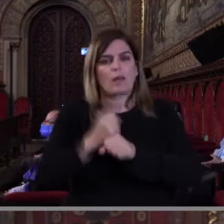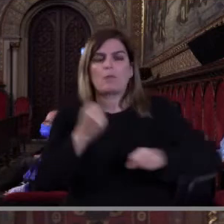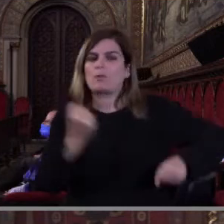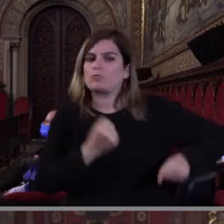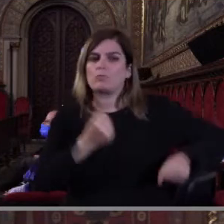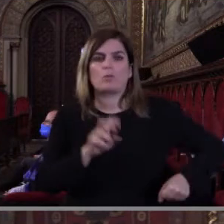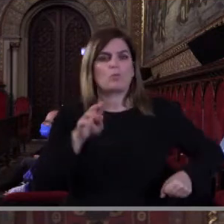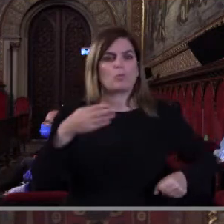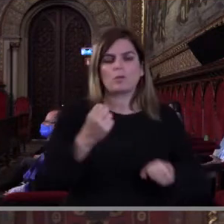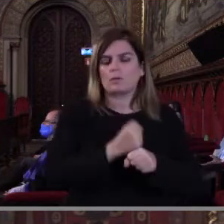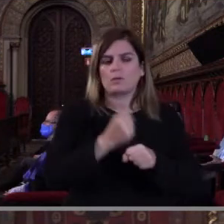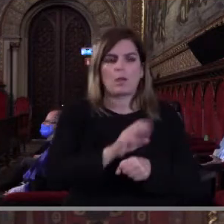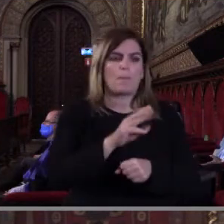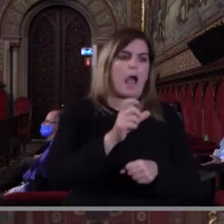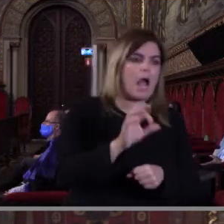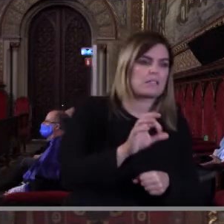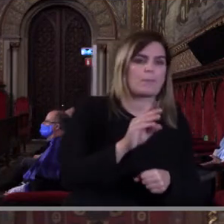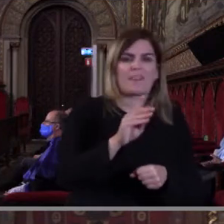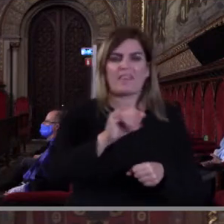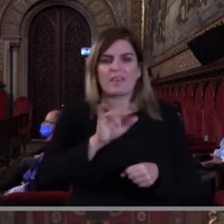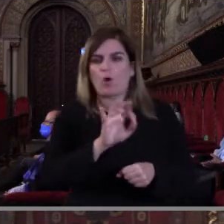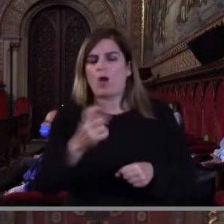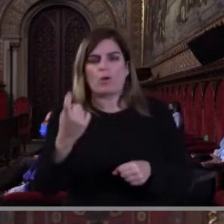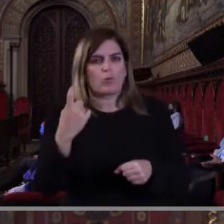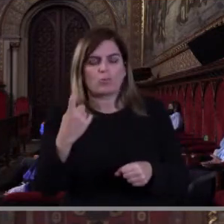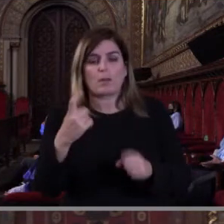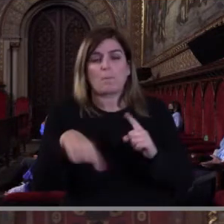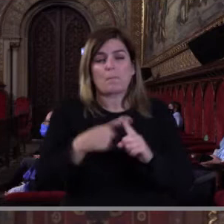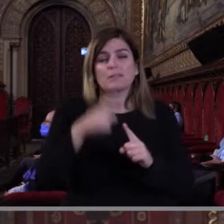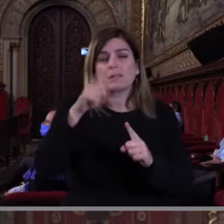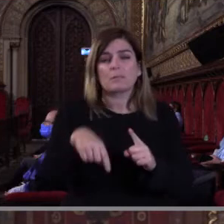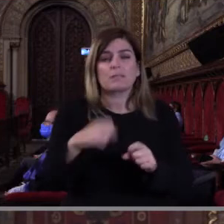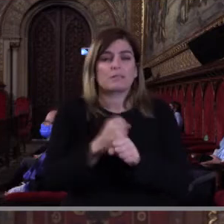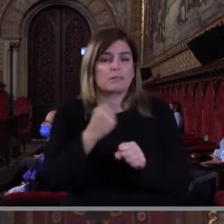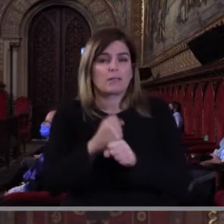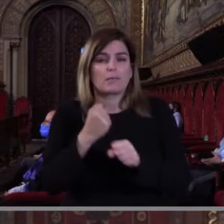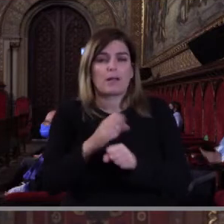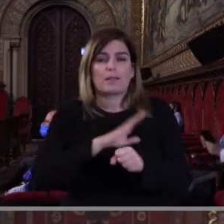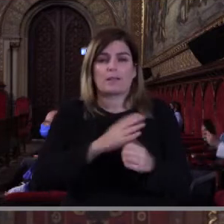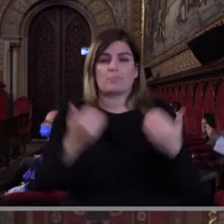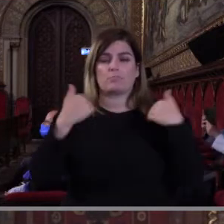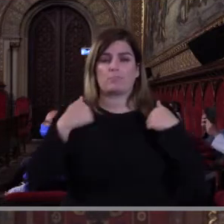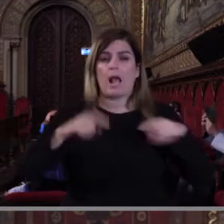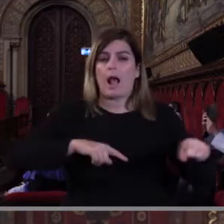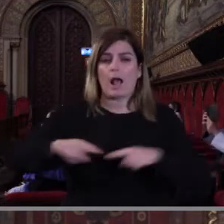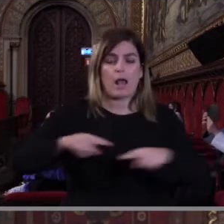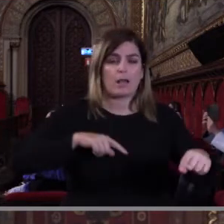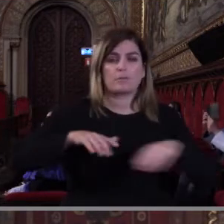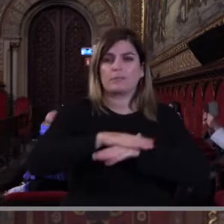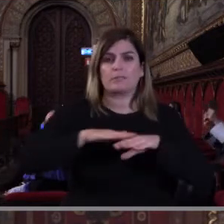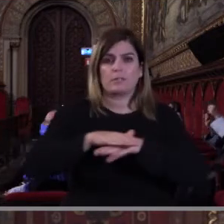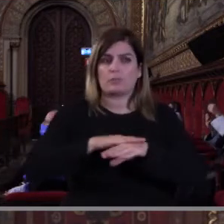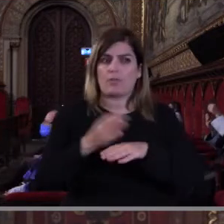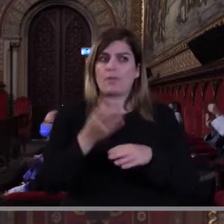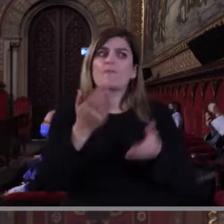de la universitat, PAS, PDI i alumnat, i especialment de tot l'equip de govern de la UB, potser no s'ha valorat encara amb la